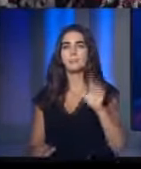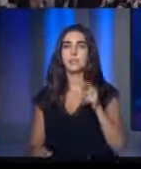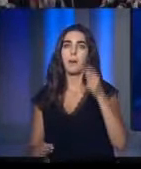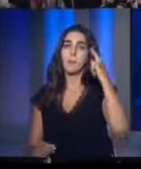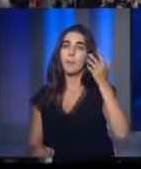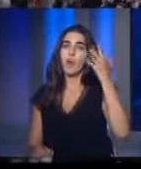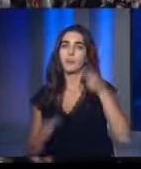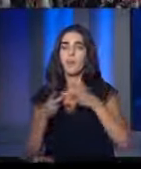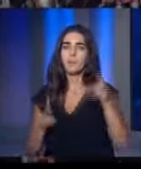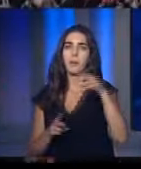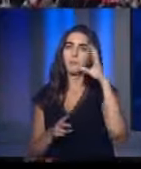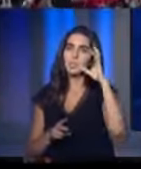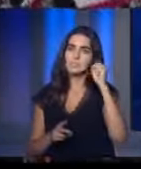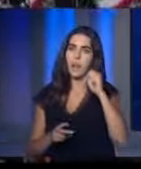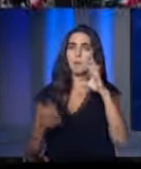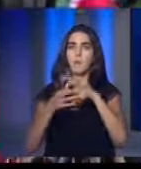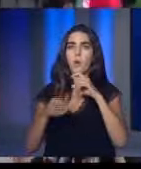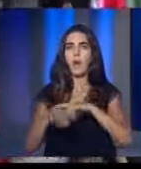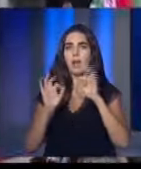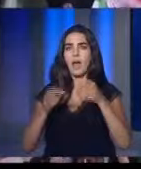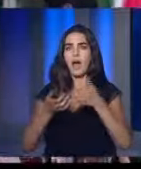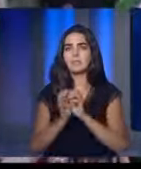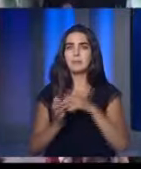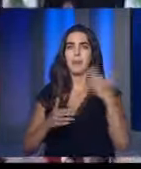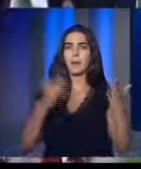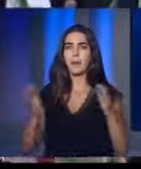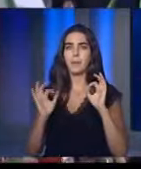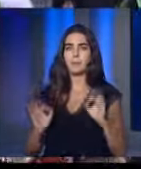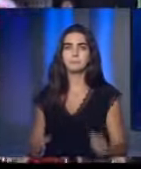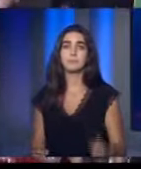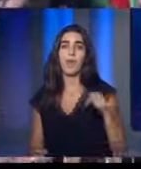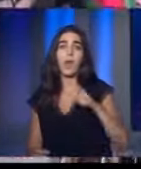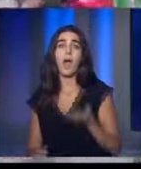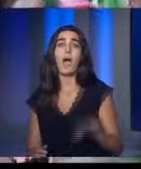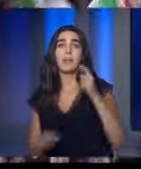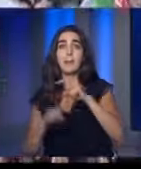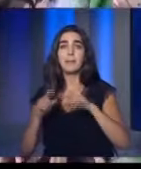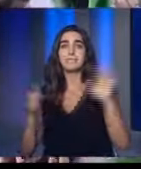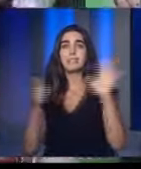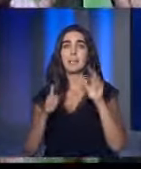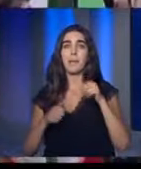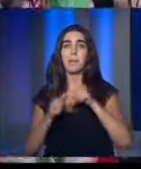بمواقفه المتصلبة في مواجهة القوى الغربية. ويحق لأكثر من 60 مليون ناخب